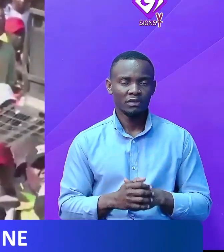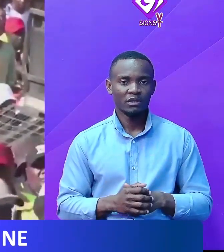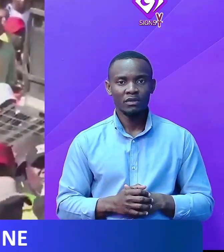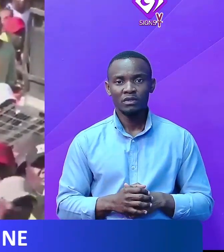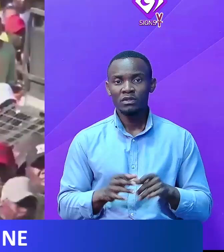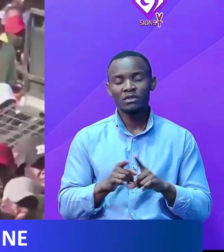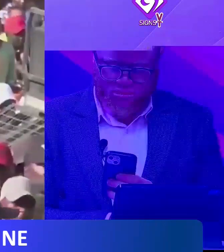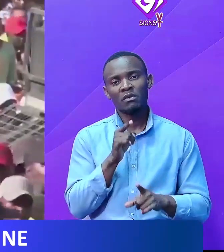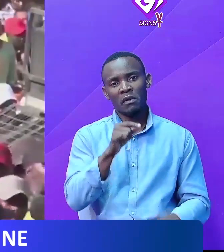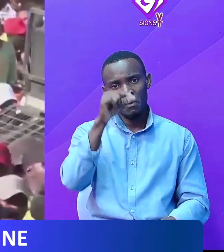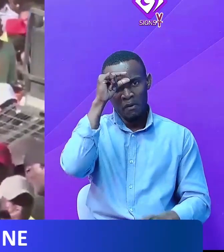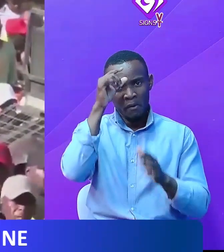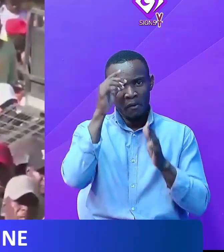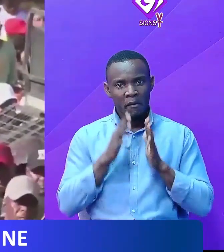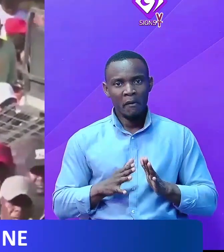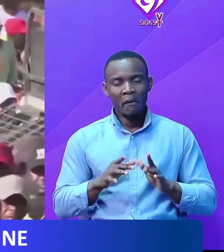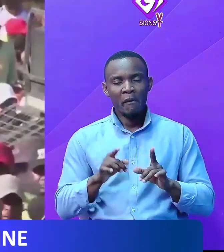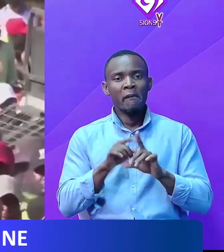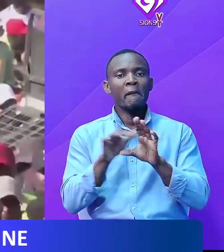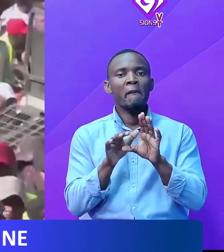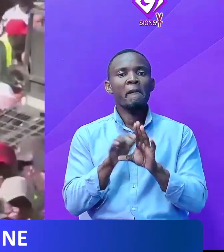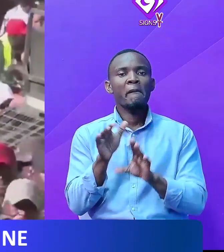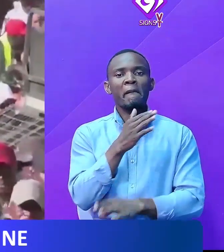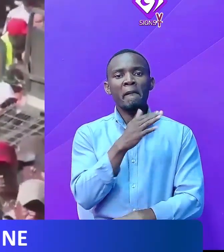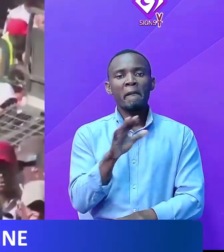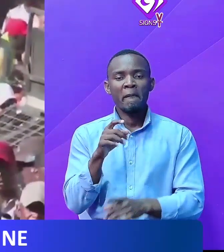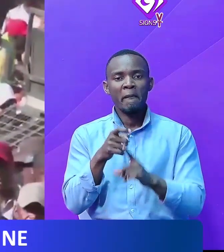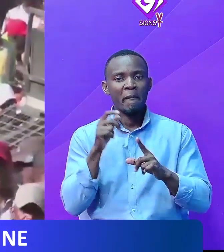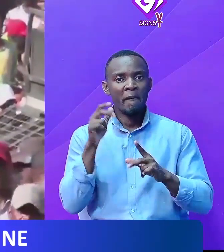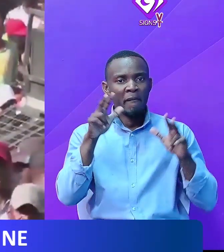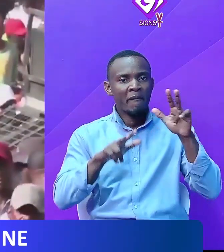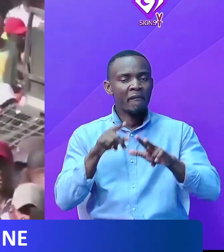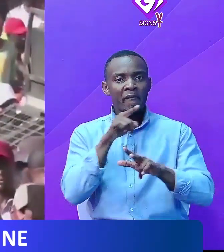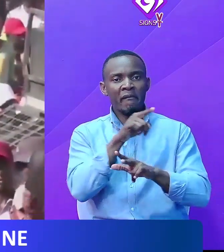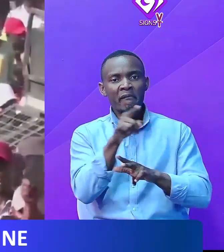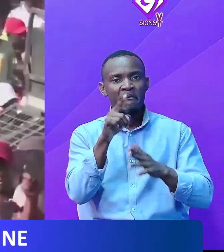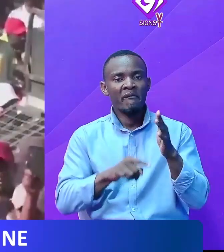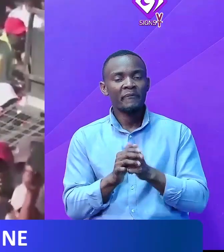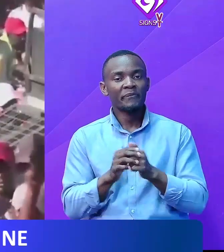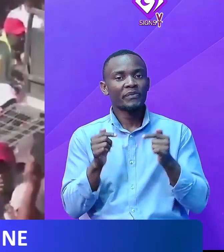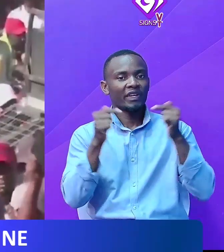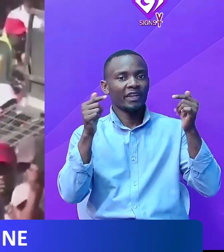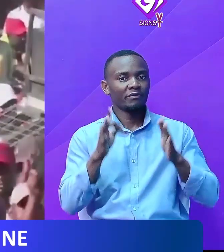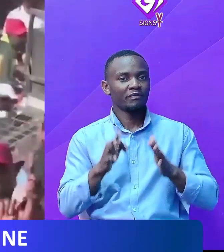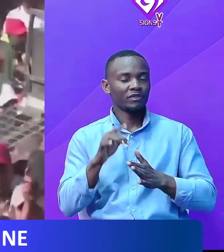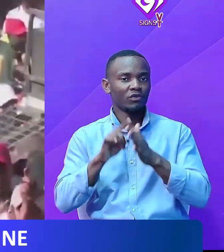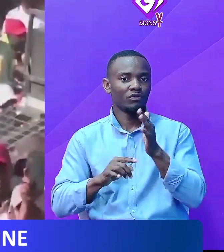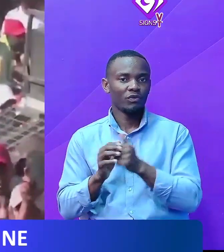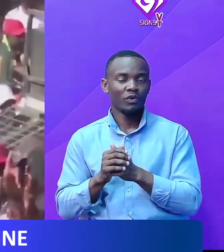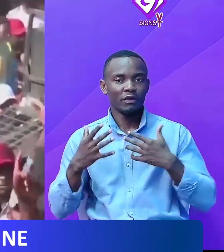and MPs ya Kirinyaga, nyinyi ndio adui kubwa ya watu ya Moya na watu ya Kirinyaga.